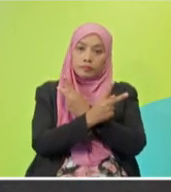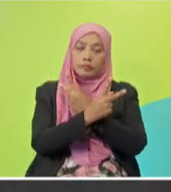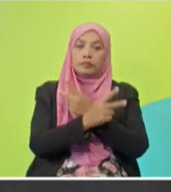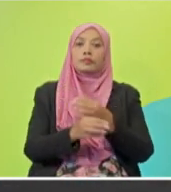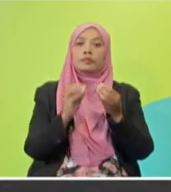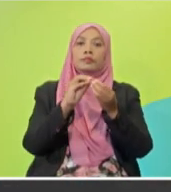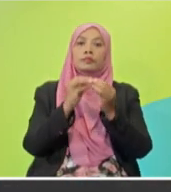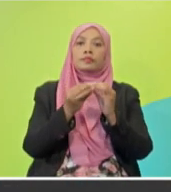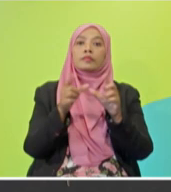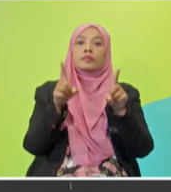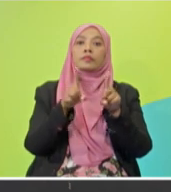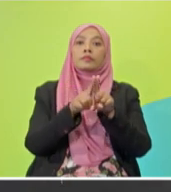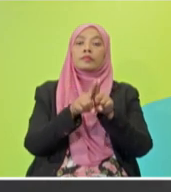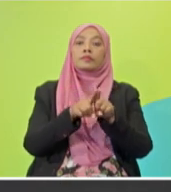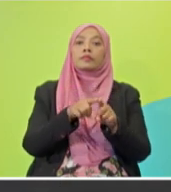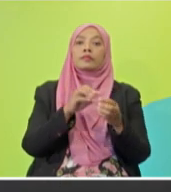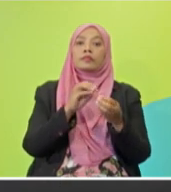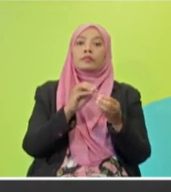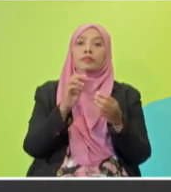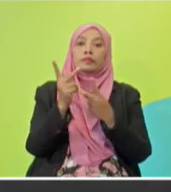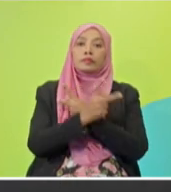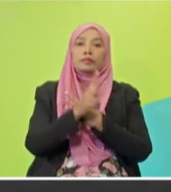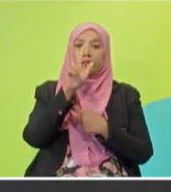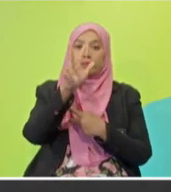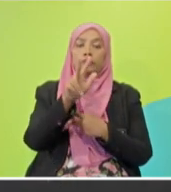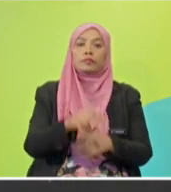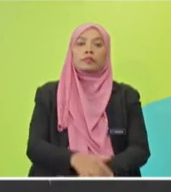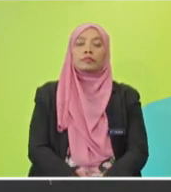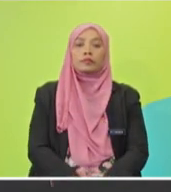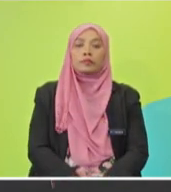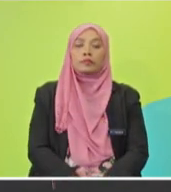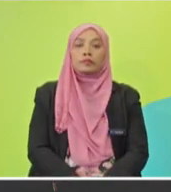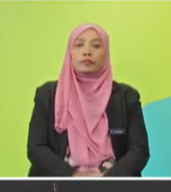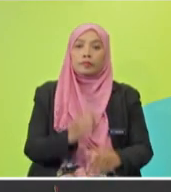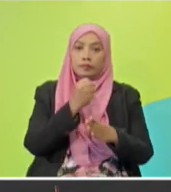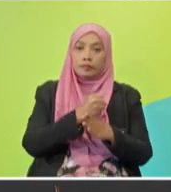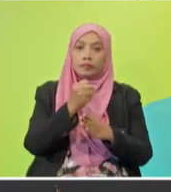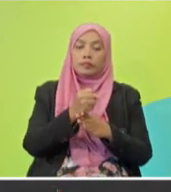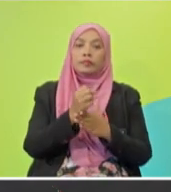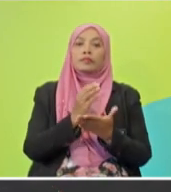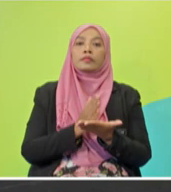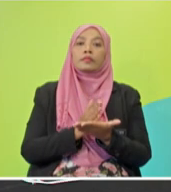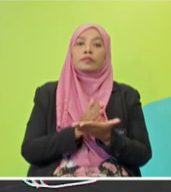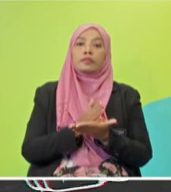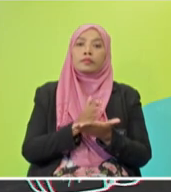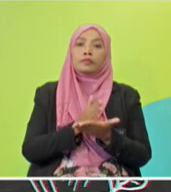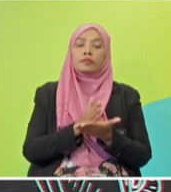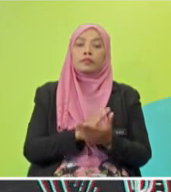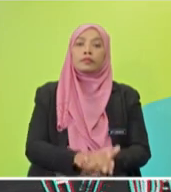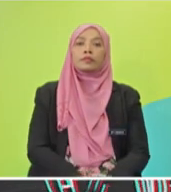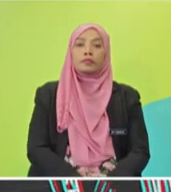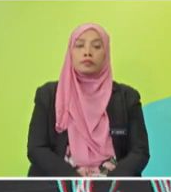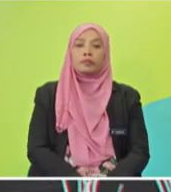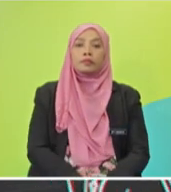sama. Jadi yang ini cikgu nak bahagi pula. Bagi 3. Okey, dapat 2. Nisbah kepada 15 bahagi 3